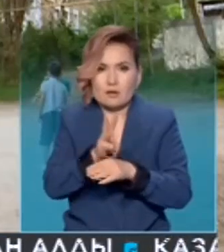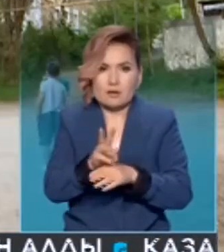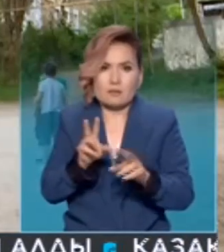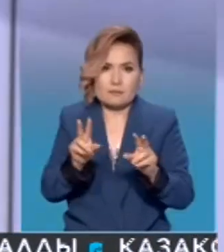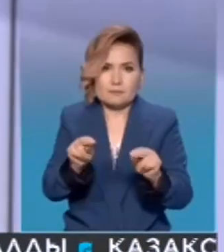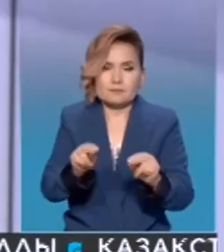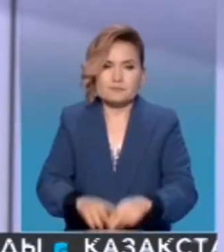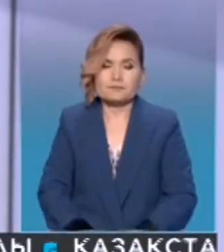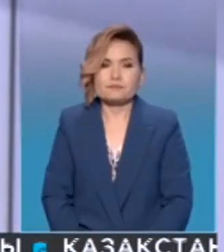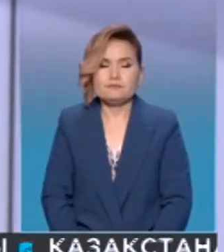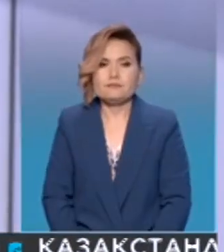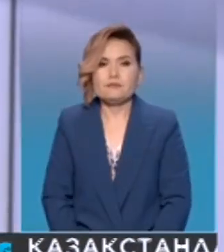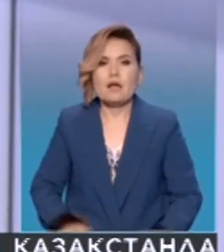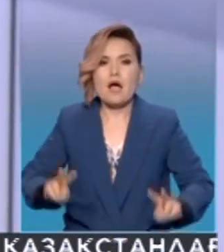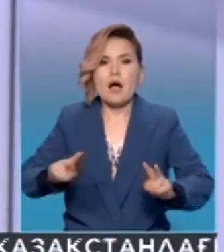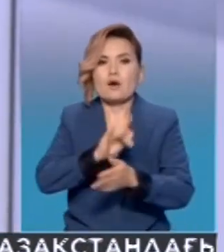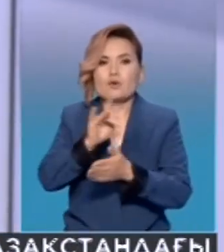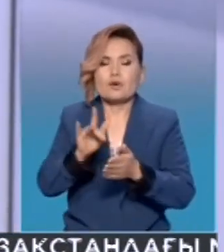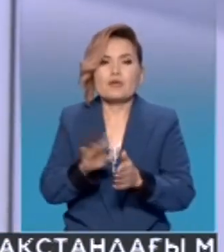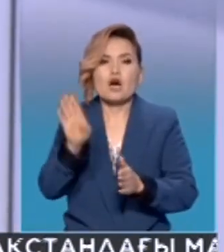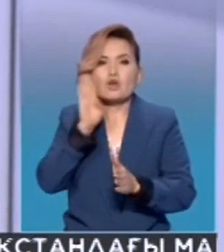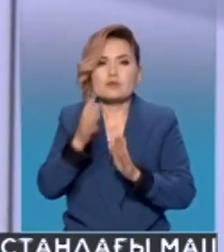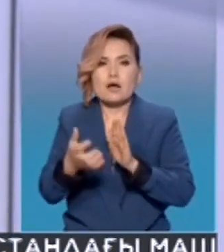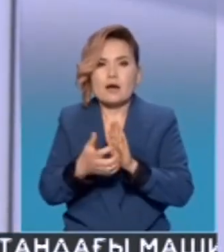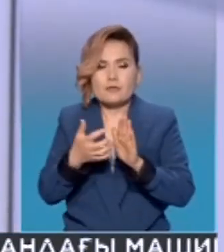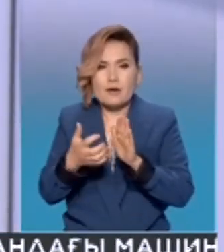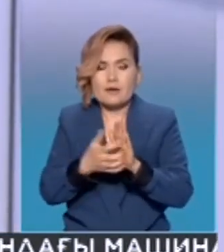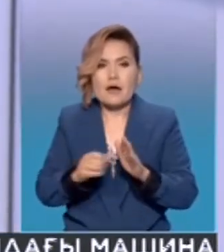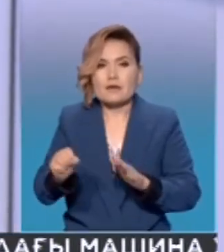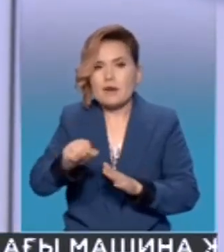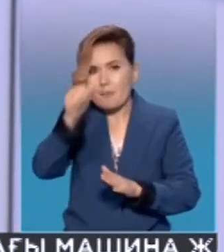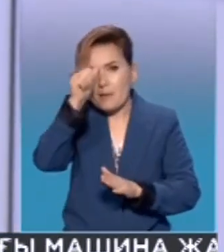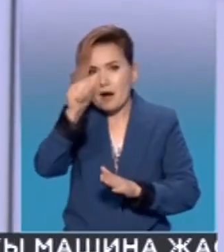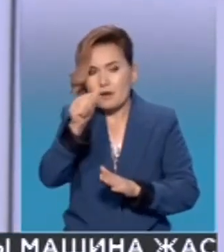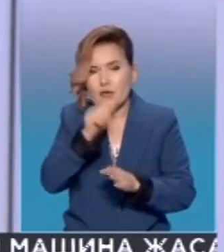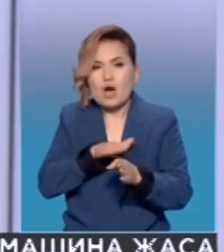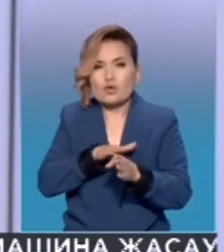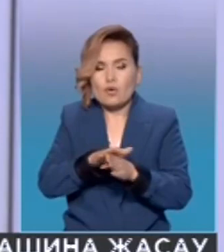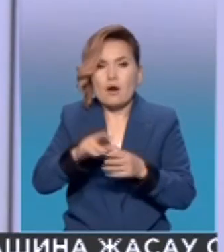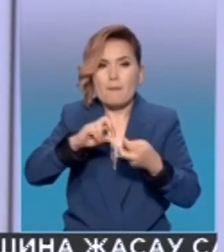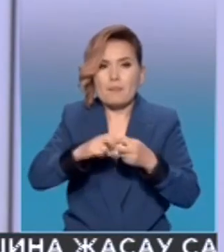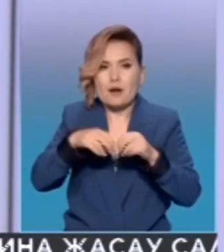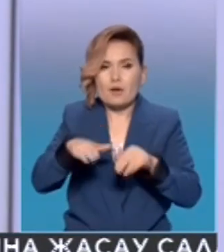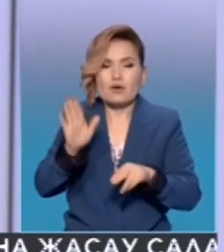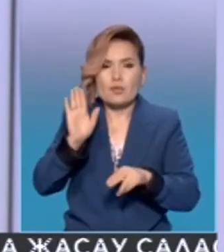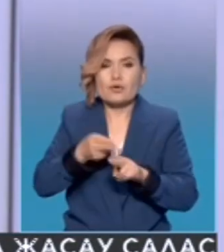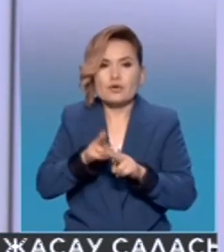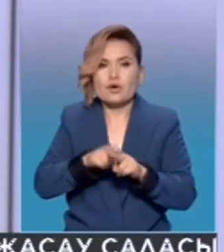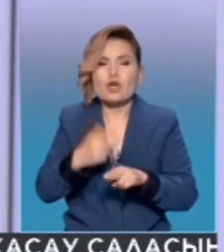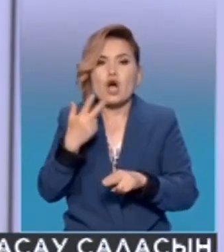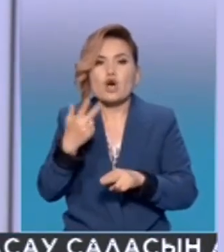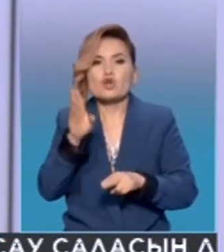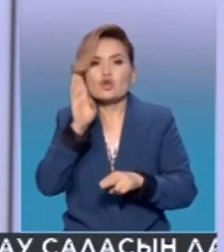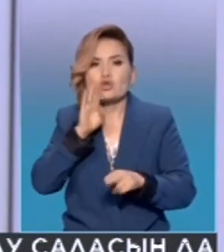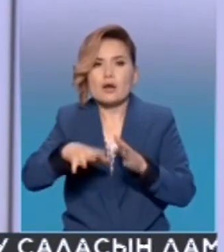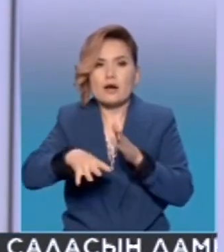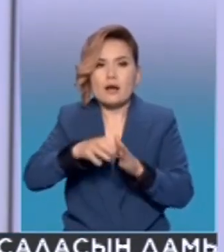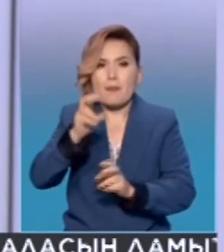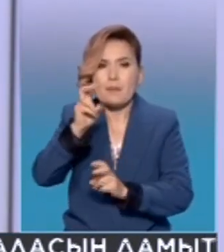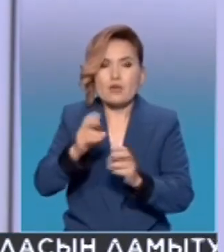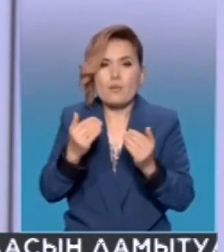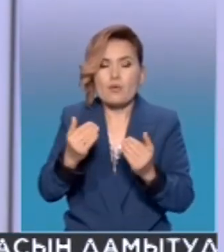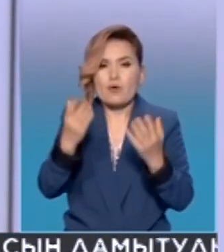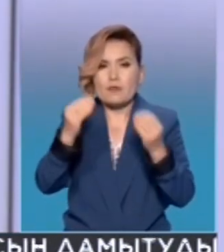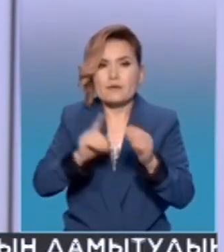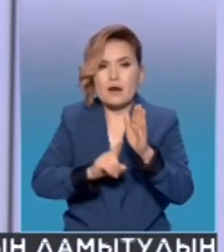облысы. Ал елордада су тапшылығы тамыз айында толықтай шешіледі. Ал үшінші су сорғы станциясы